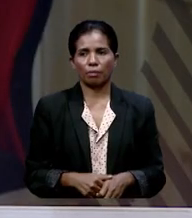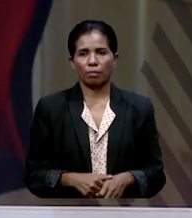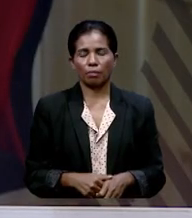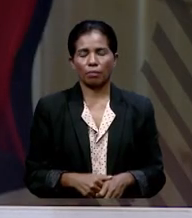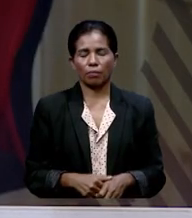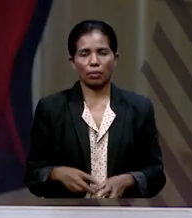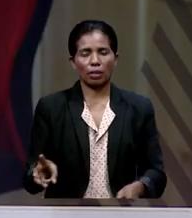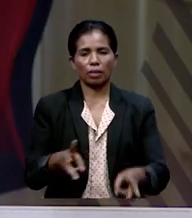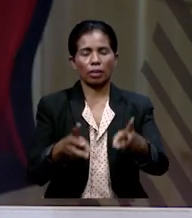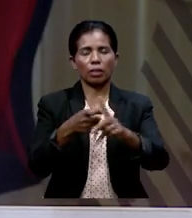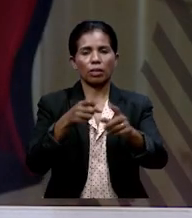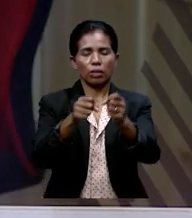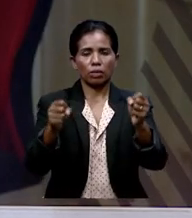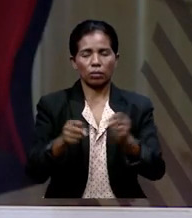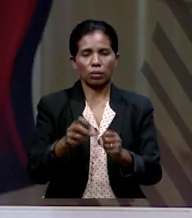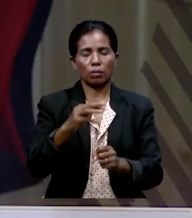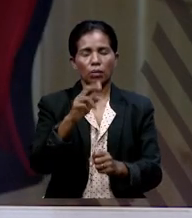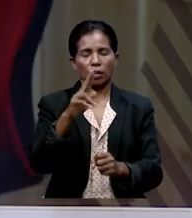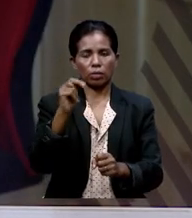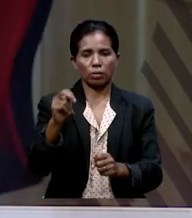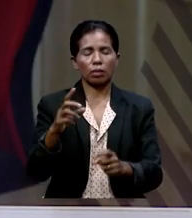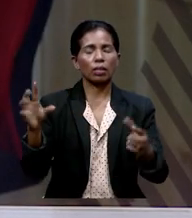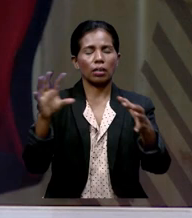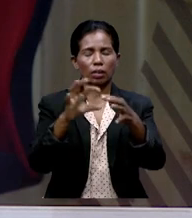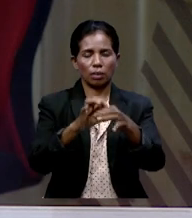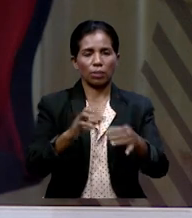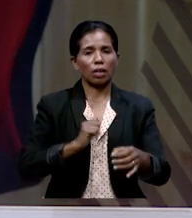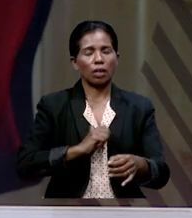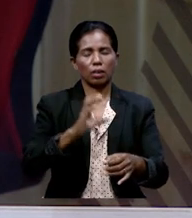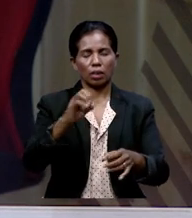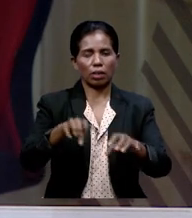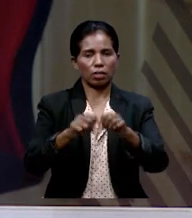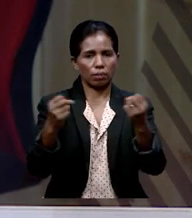Kondisi estrada Husi suku Maununu Liga Bainaru grave.